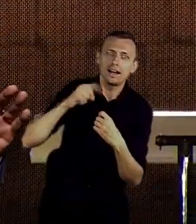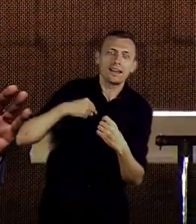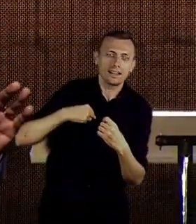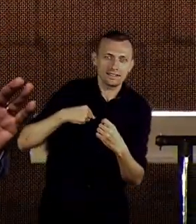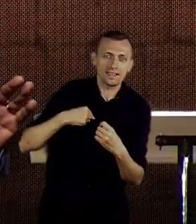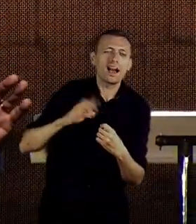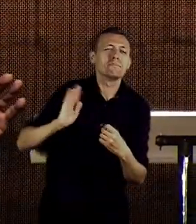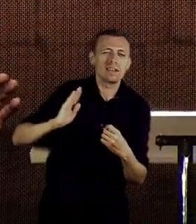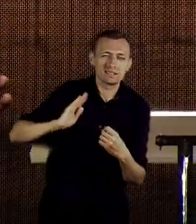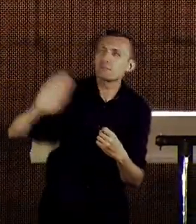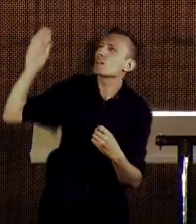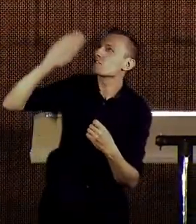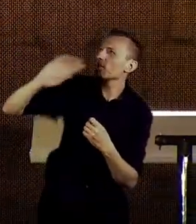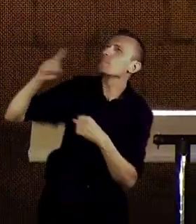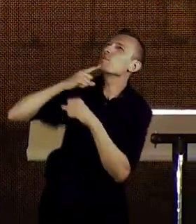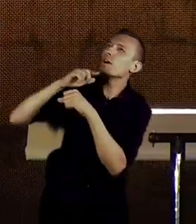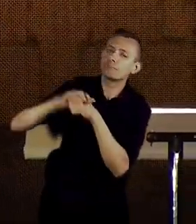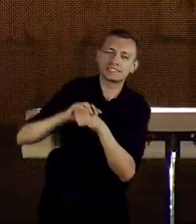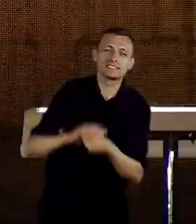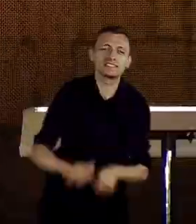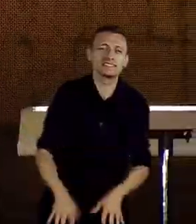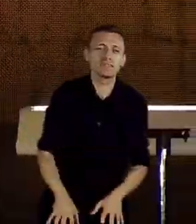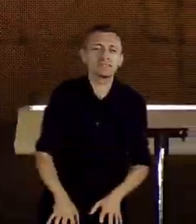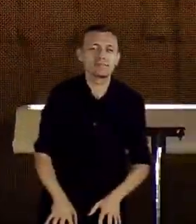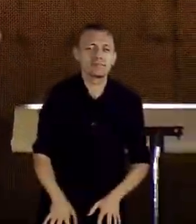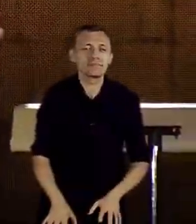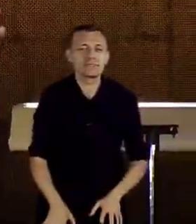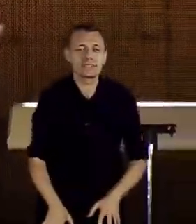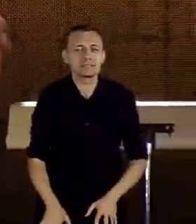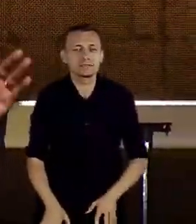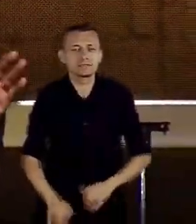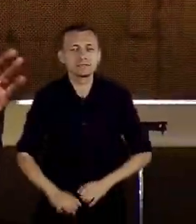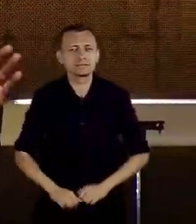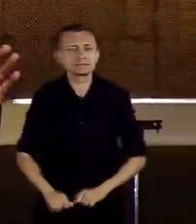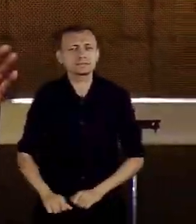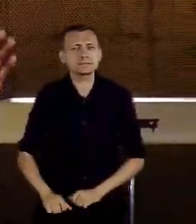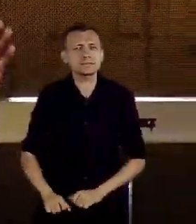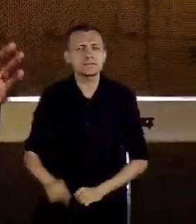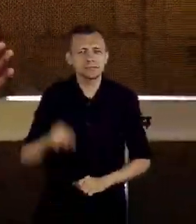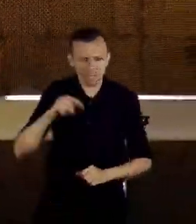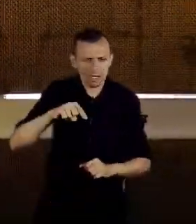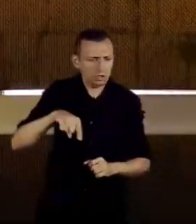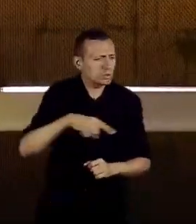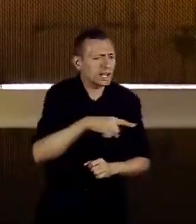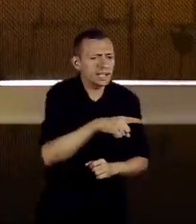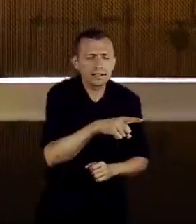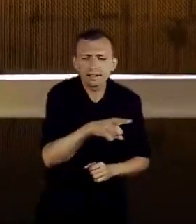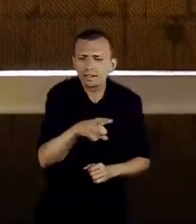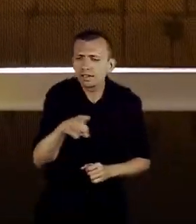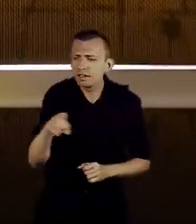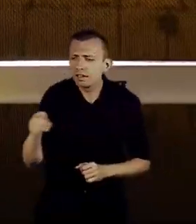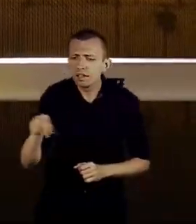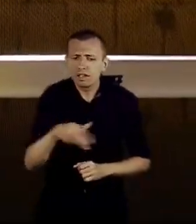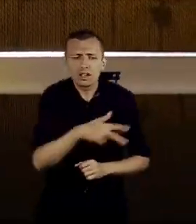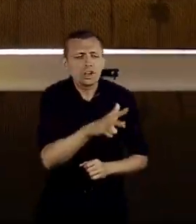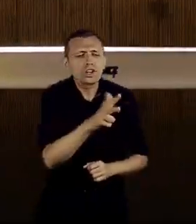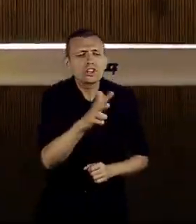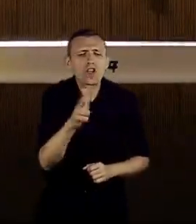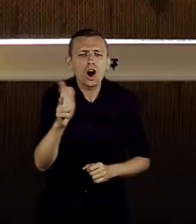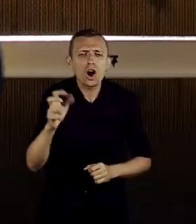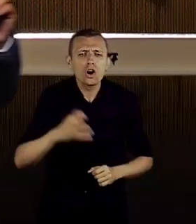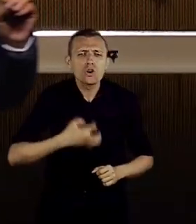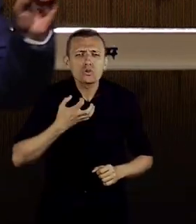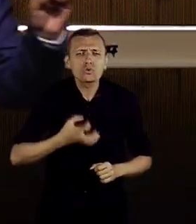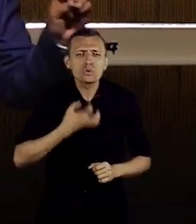głowy, chciałbym pomodlić się o tych z was, którzy wiedzą, że dzisiaj to słowo Bóg posłał konkretnie do